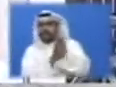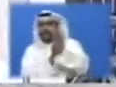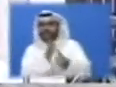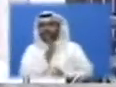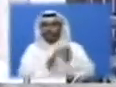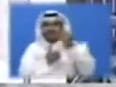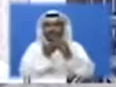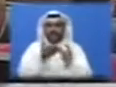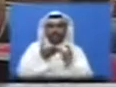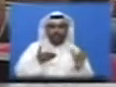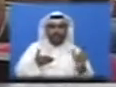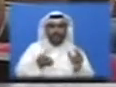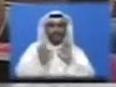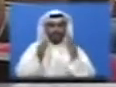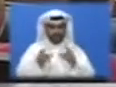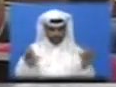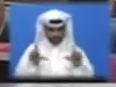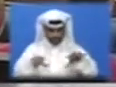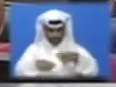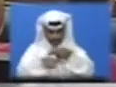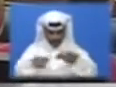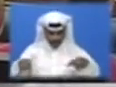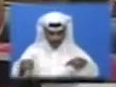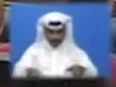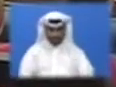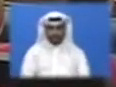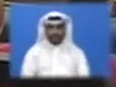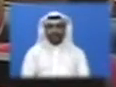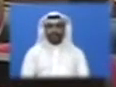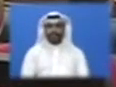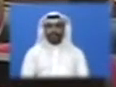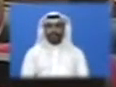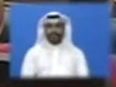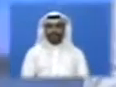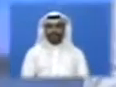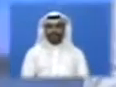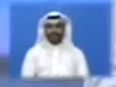عنصرا فعالا في المجتمع. دلال أبو الحسن، تلفزيون دولة الكويت.